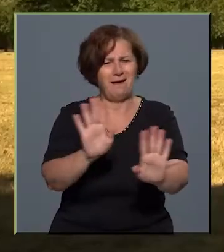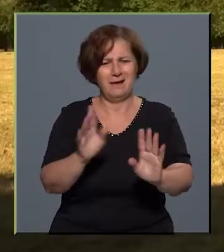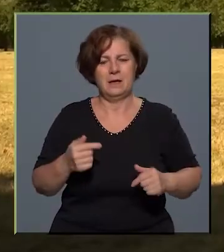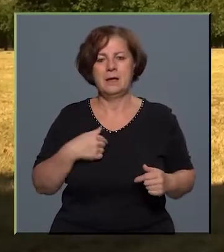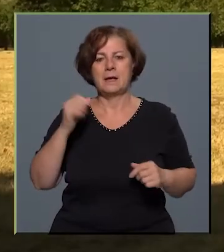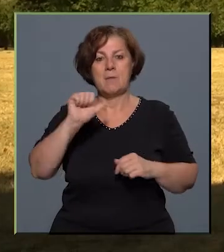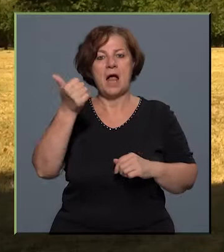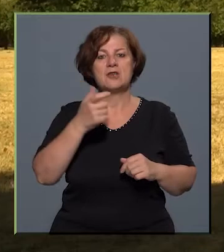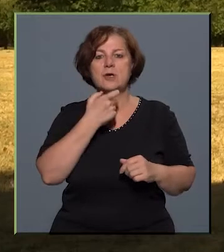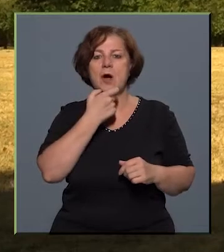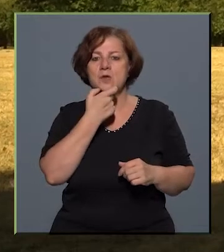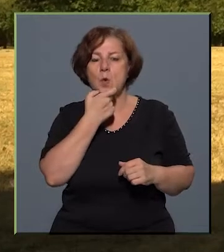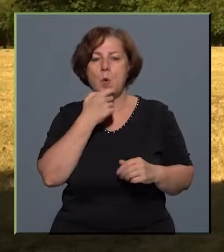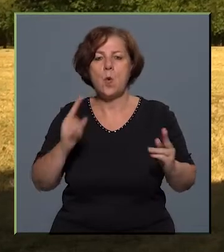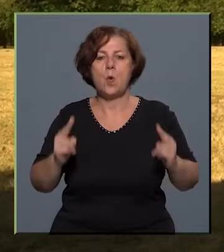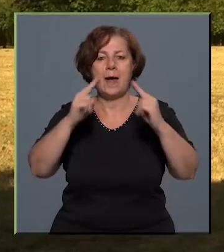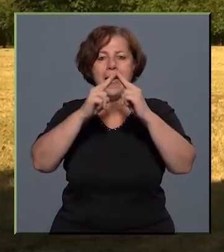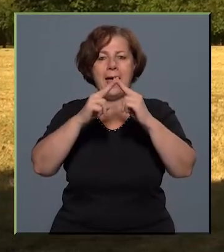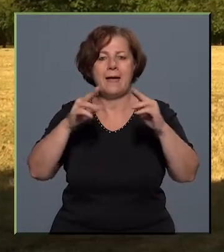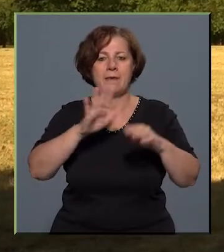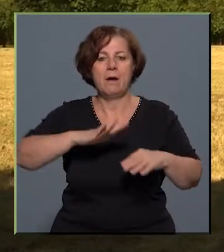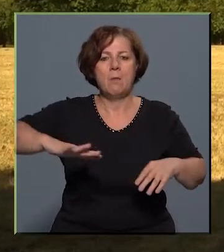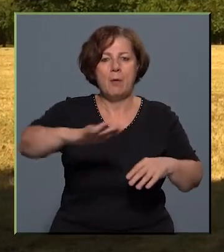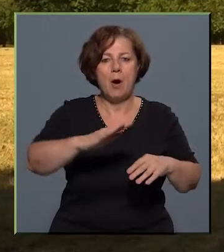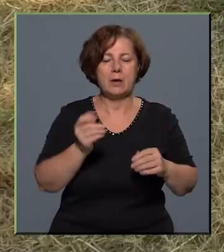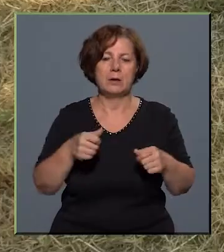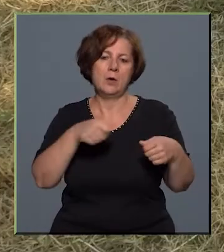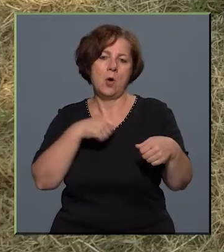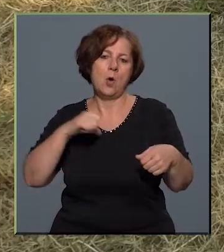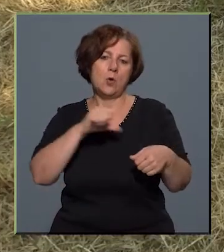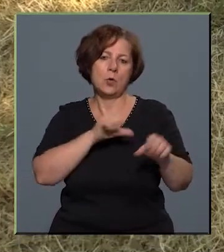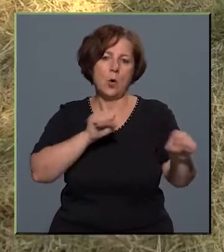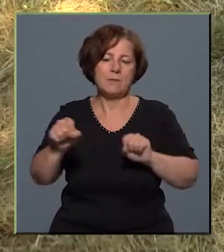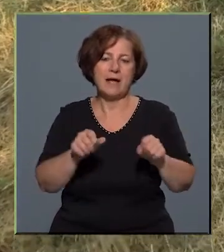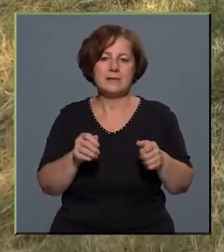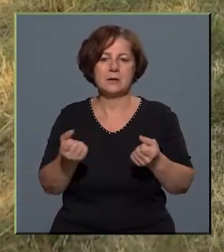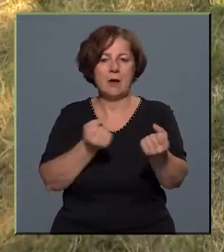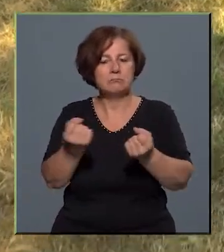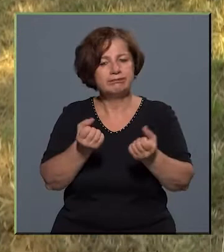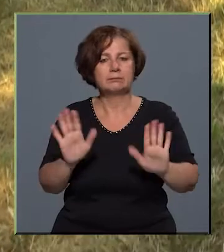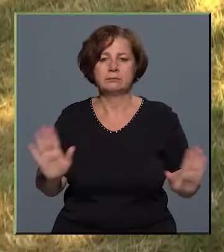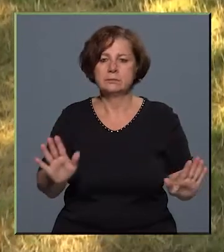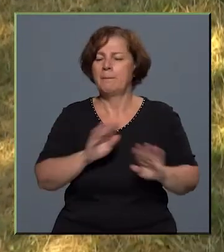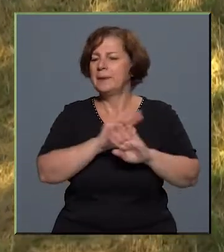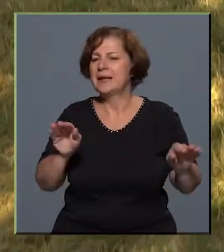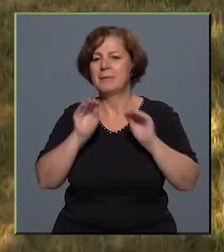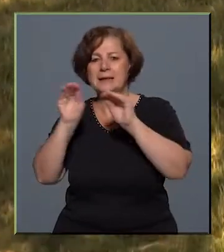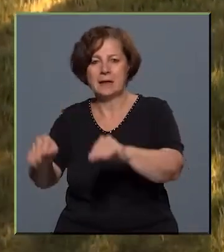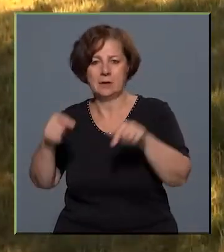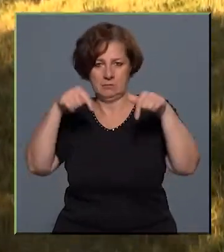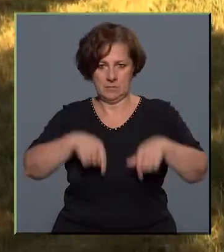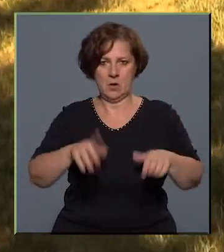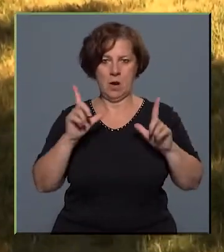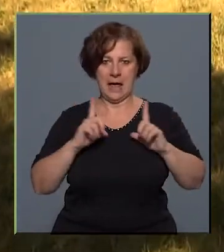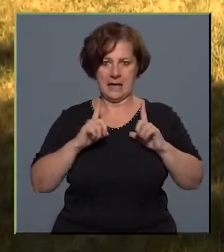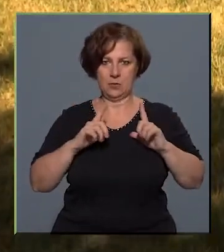Nekem elsőre az Óhegy Park jutott eszembe, amit egyeztettünk is az önkormányzattal, mint mondtam, mindenben támogatnak ez ügyben. Tehát itt, ahol állunk most ezen a nagy